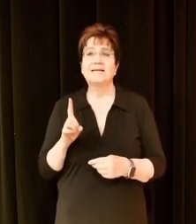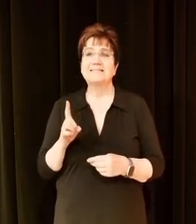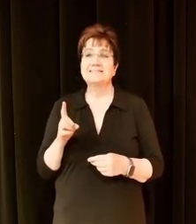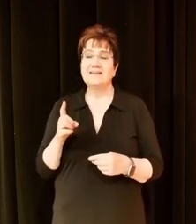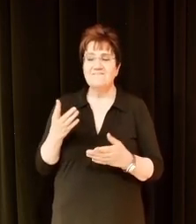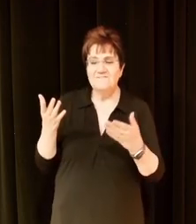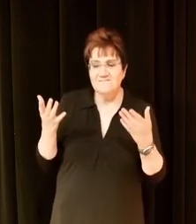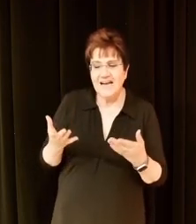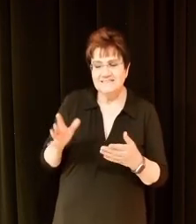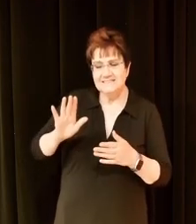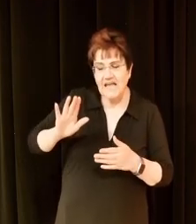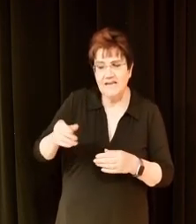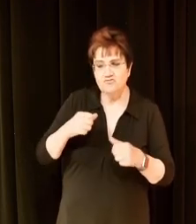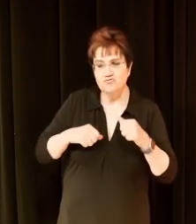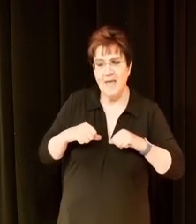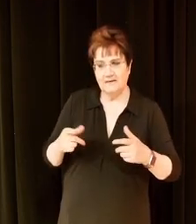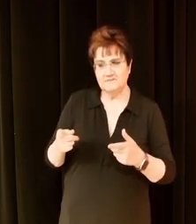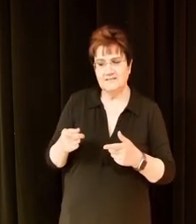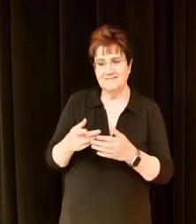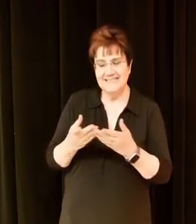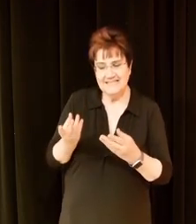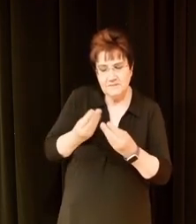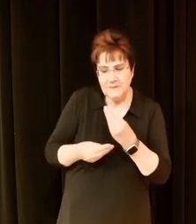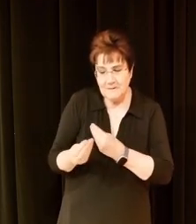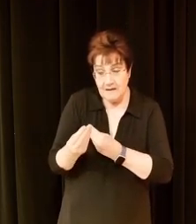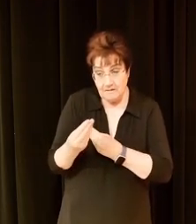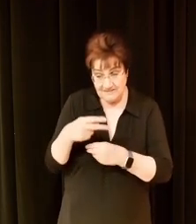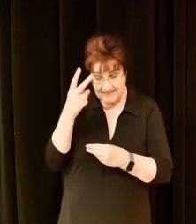dem Schmerz dieses Menschen